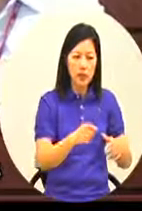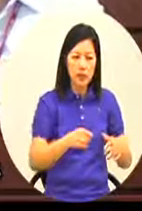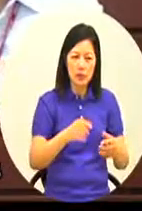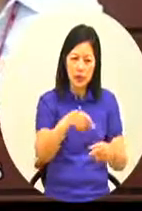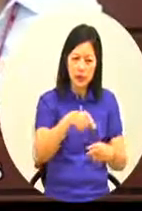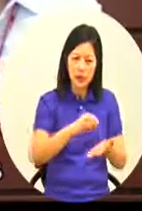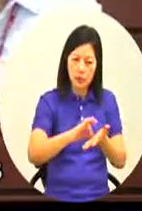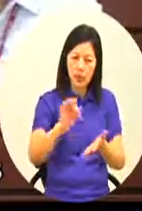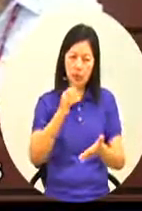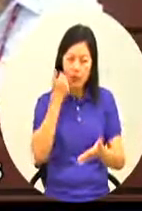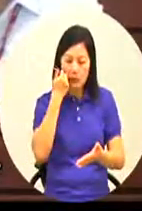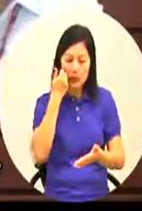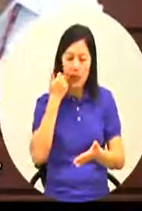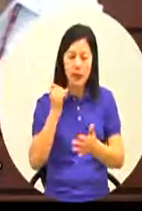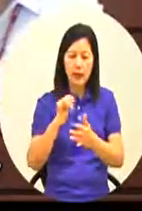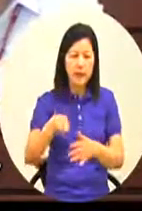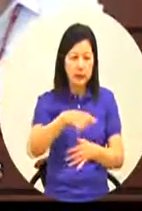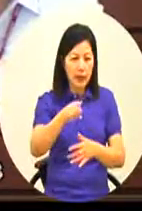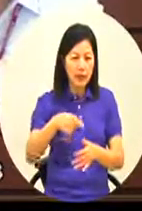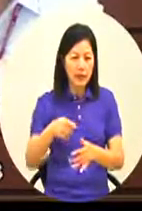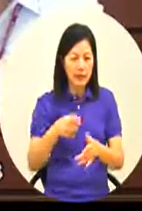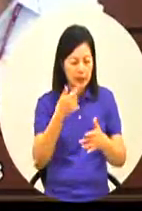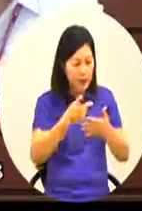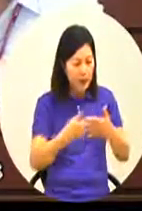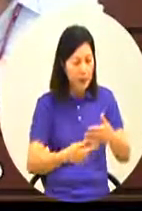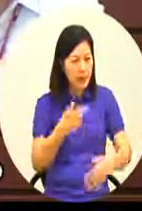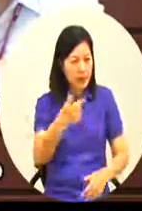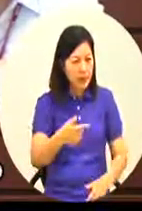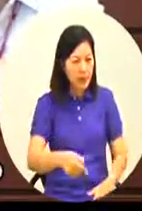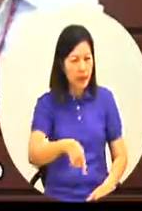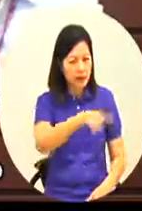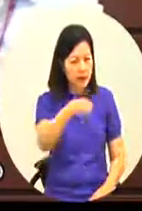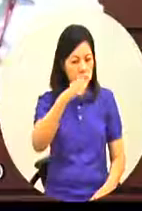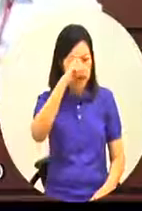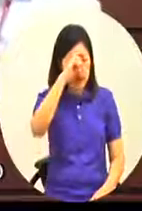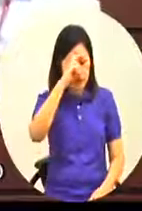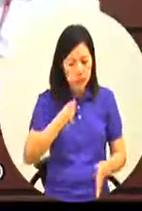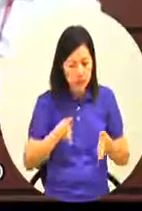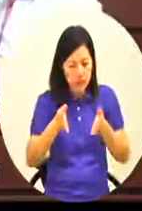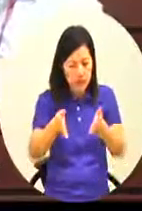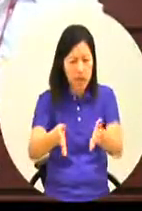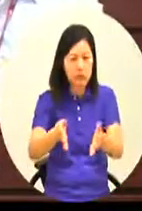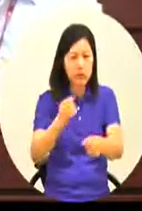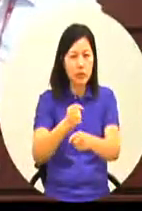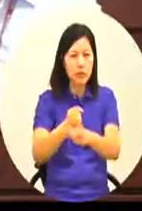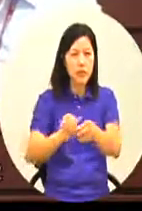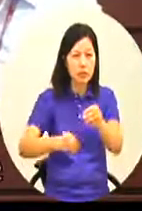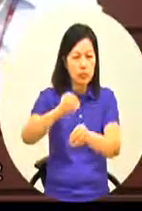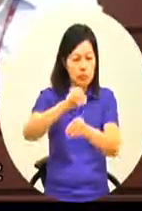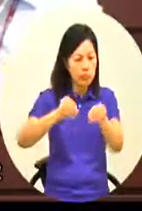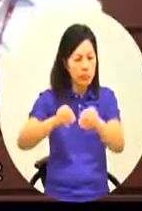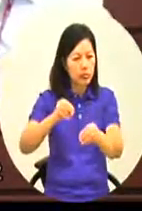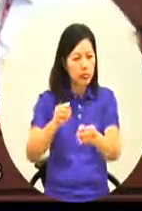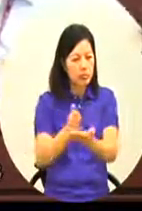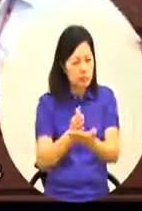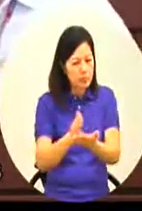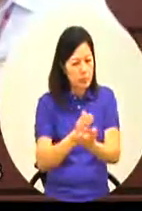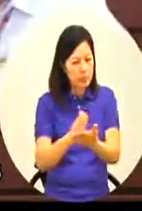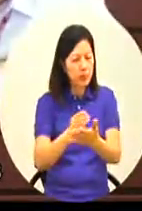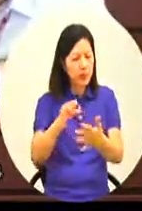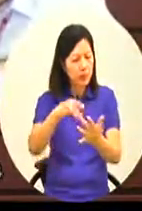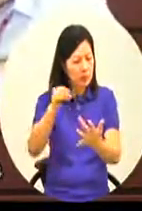者，尽量就是慢慢往那个大家所期待的那个方向去做调整，稍微筛选一下。那至于